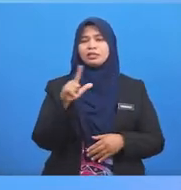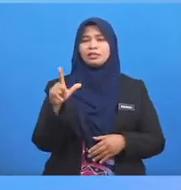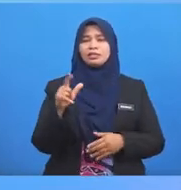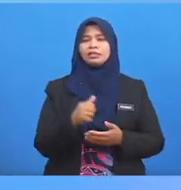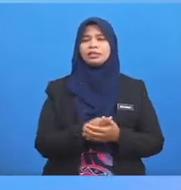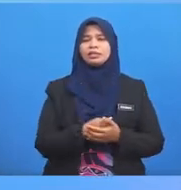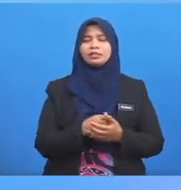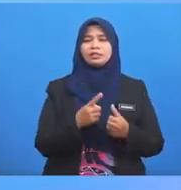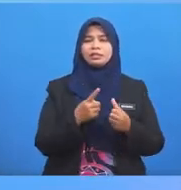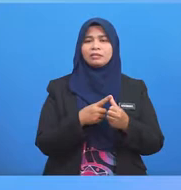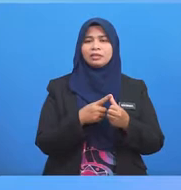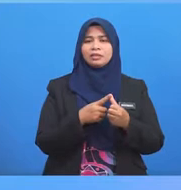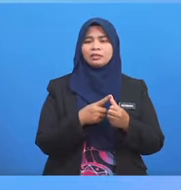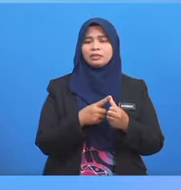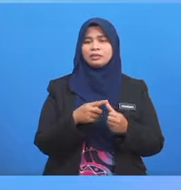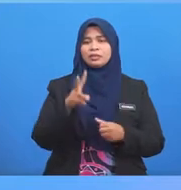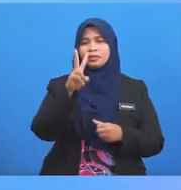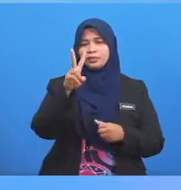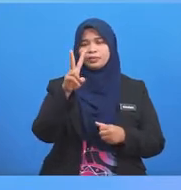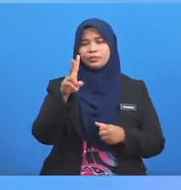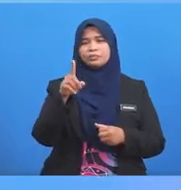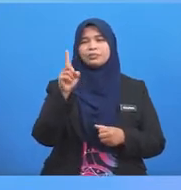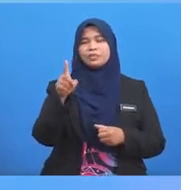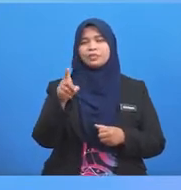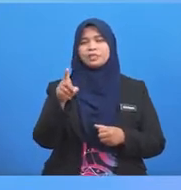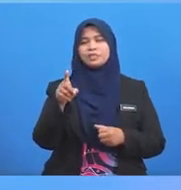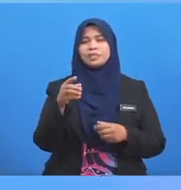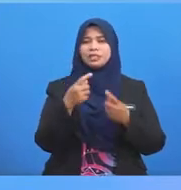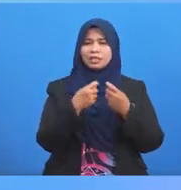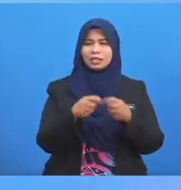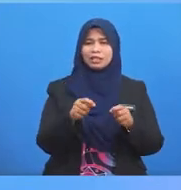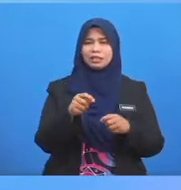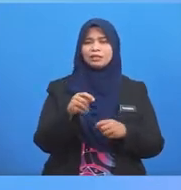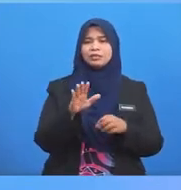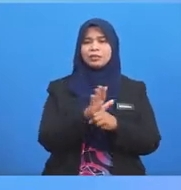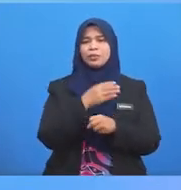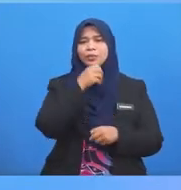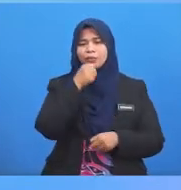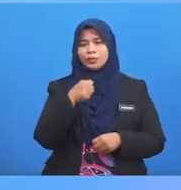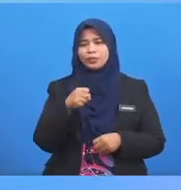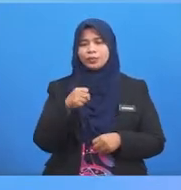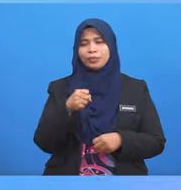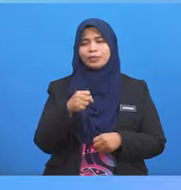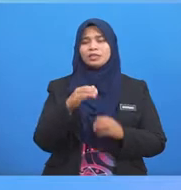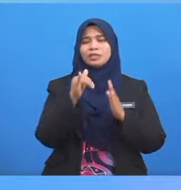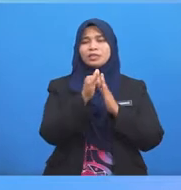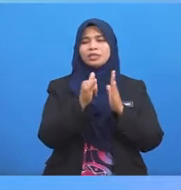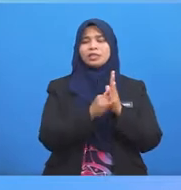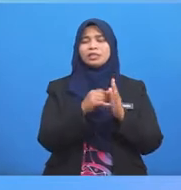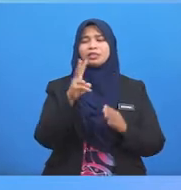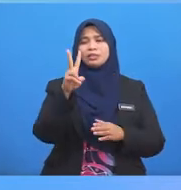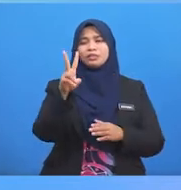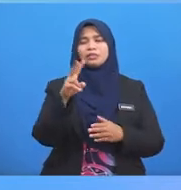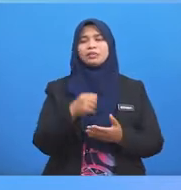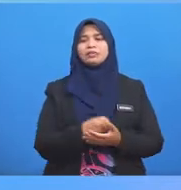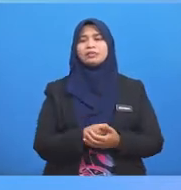ialah, pertama, kedua-duanya mestilah telah baligh. Syarat kedua,